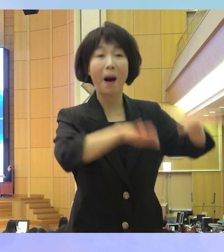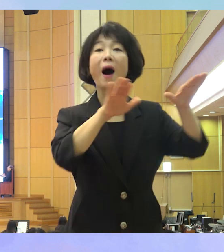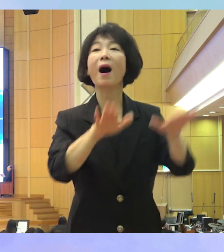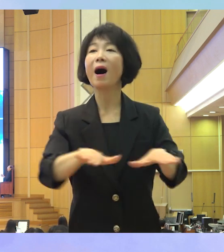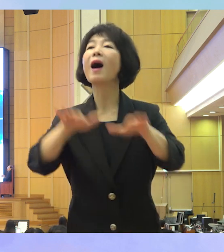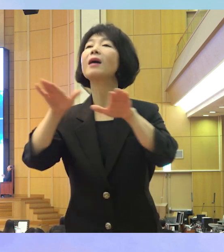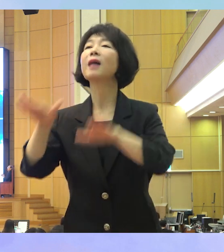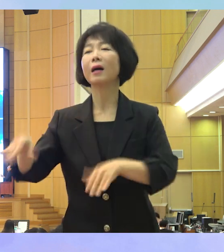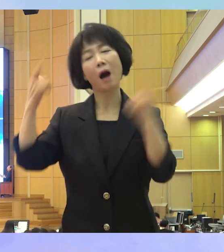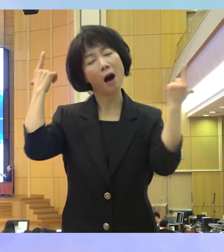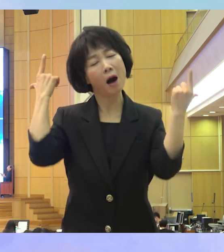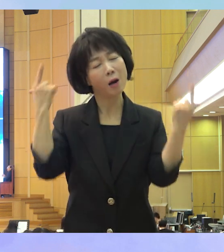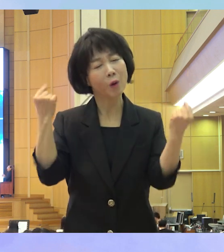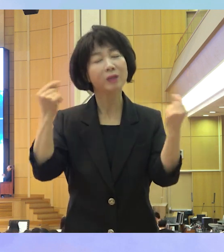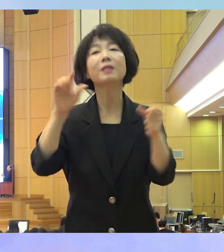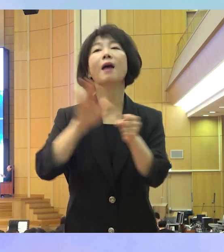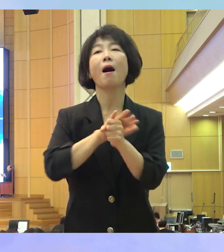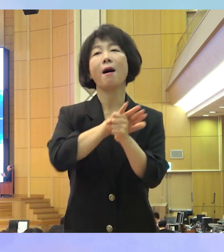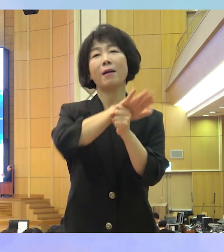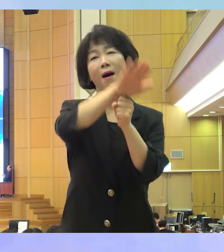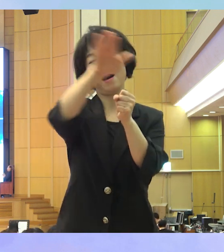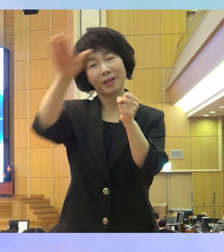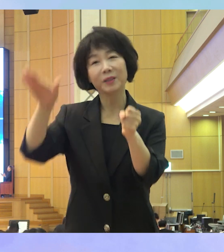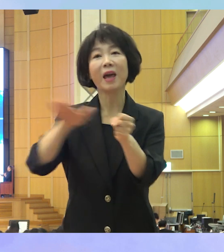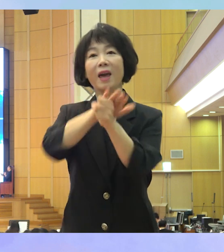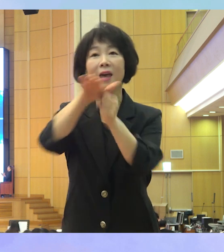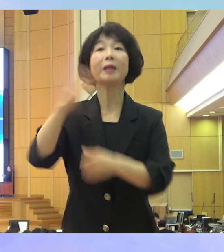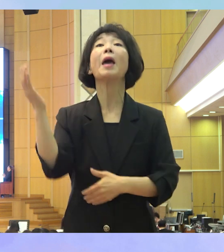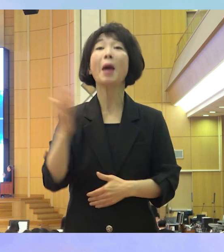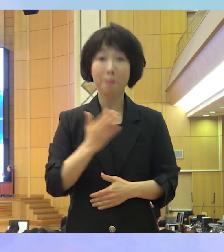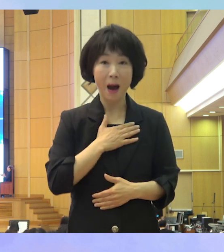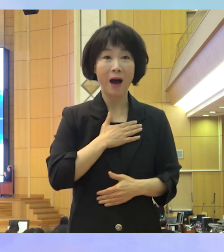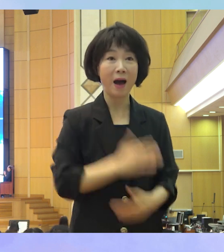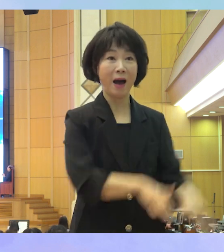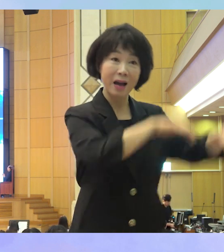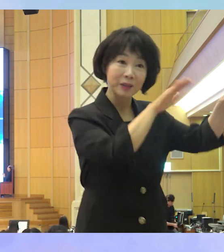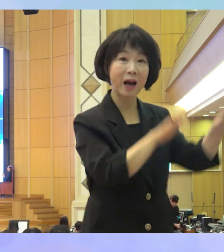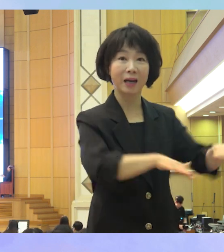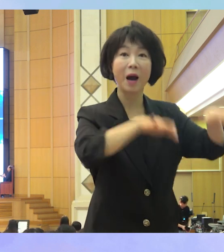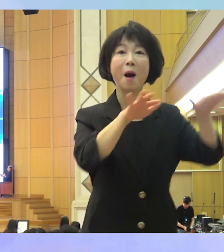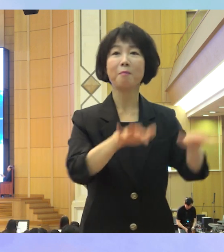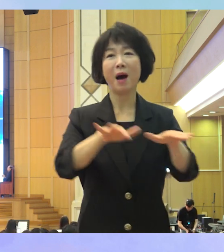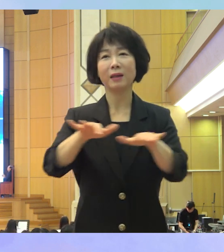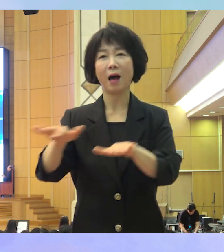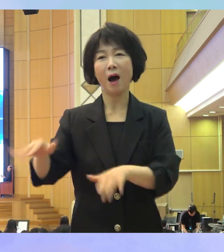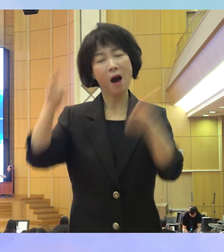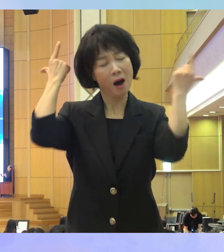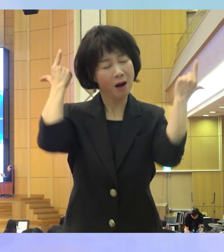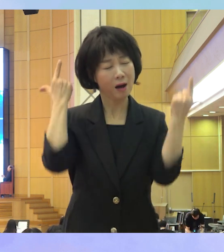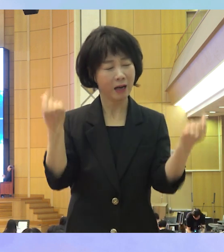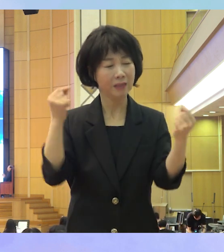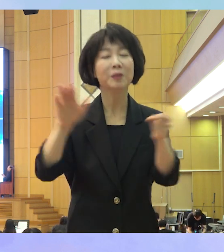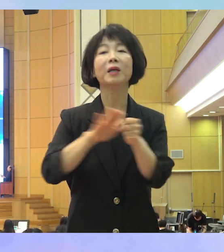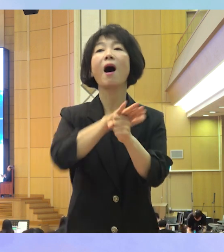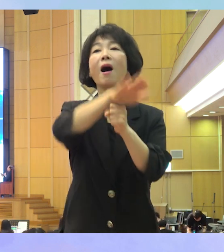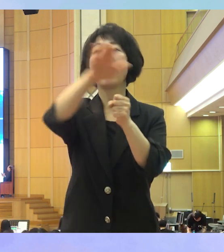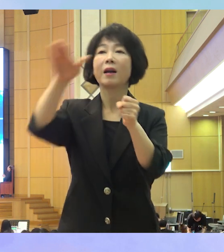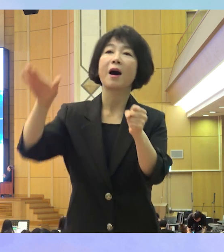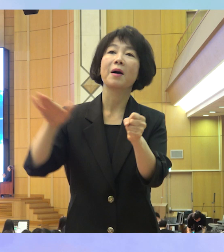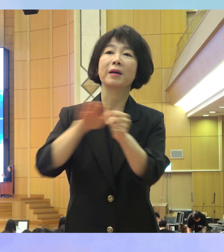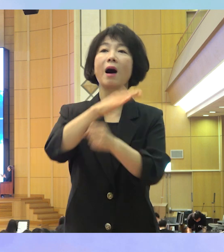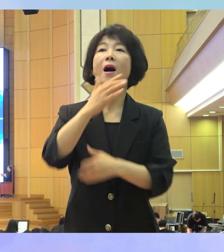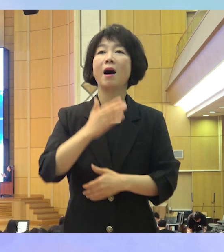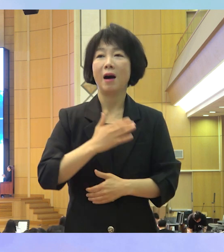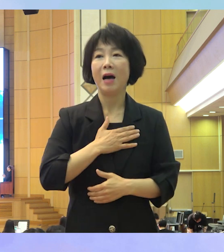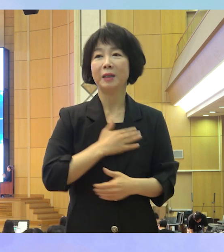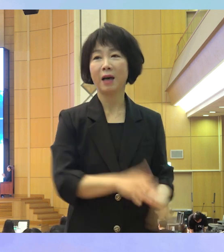내게 바다같은 사랑 내게 바다같은 사랑